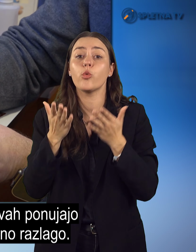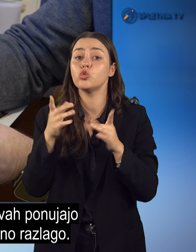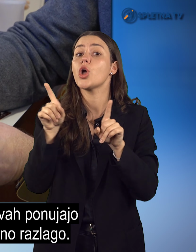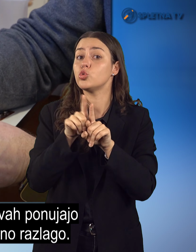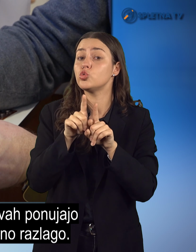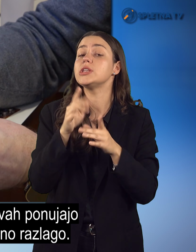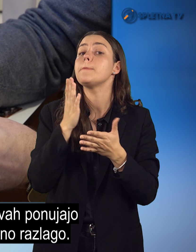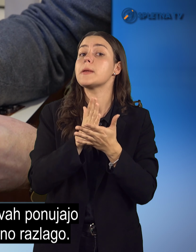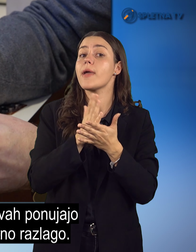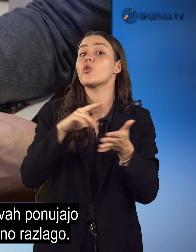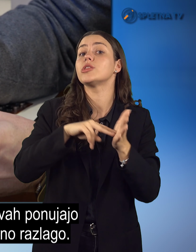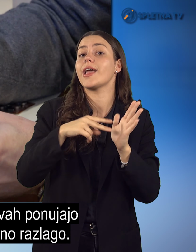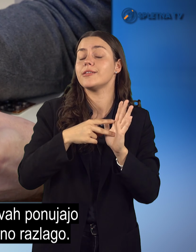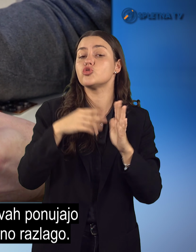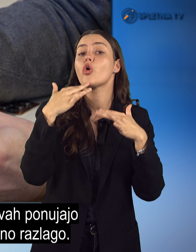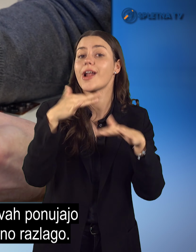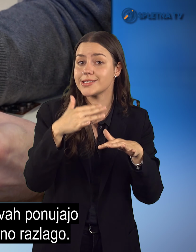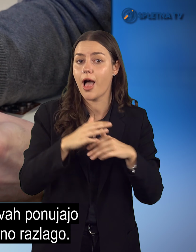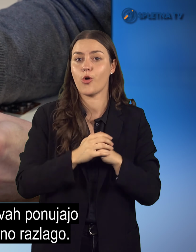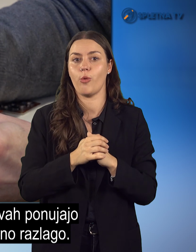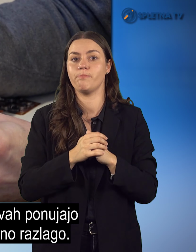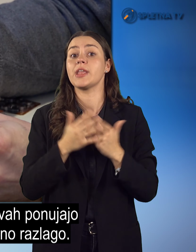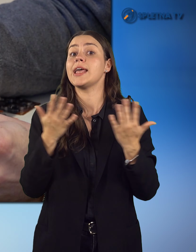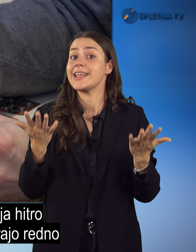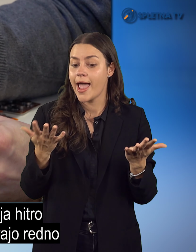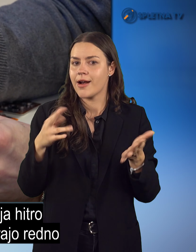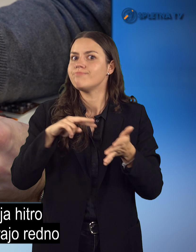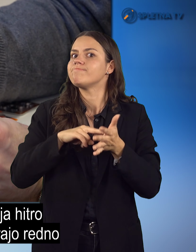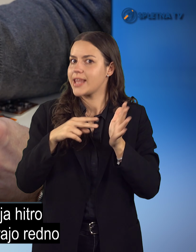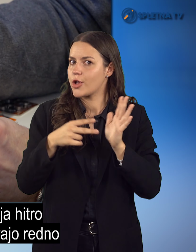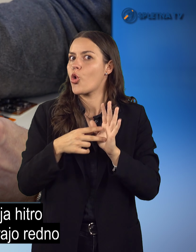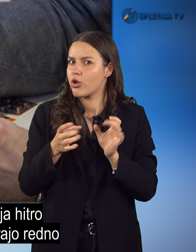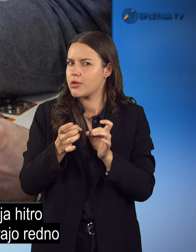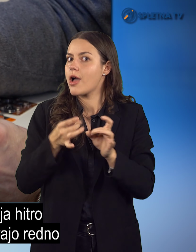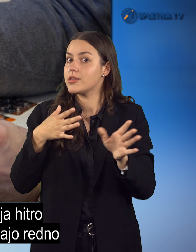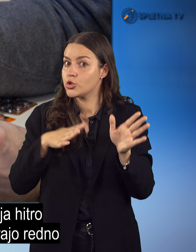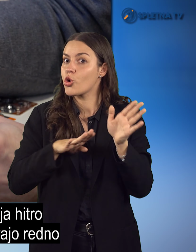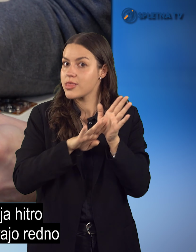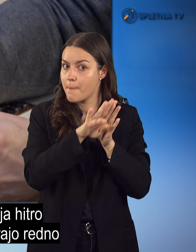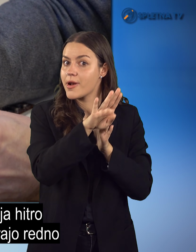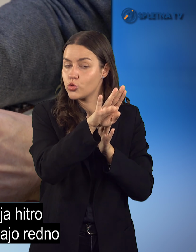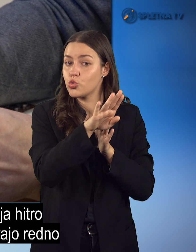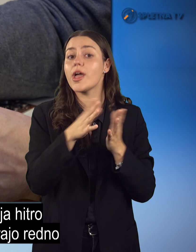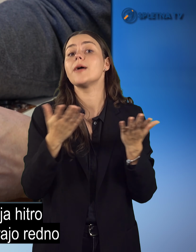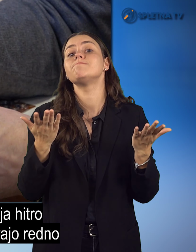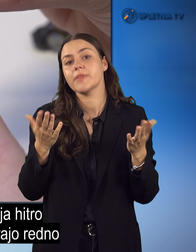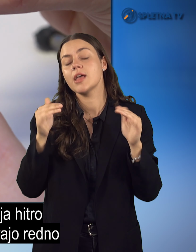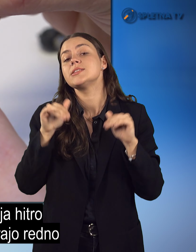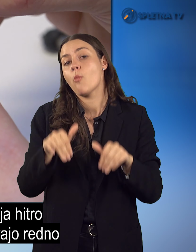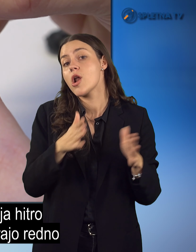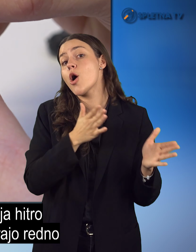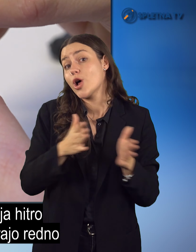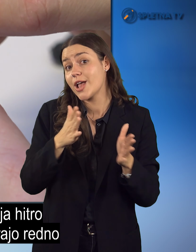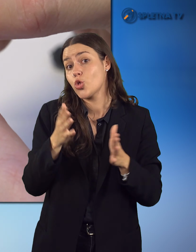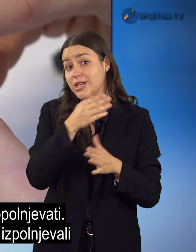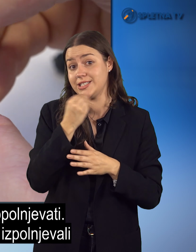tudi primerno tehnično razlago. In ker tehnologija hitro napreduje, se morajo